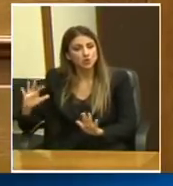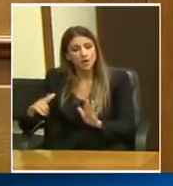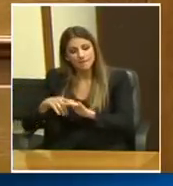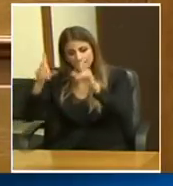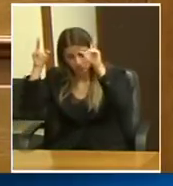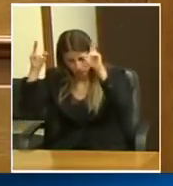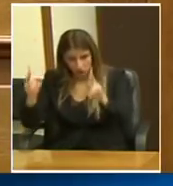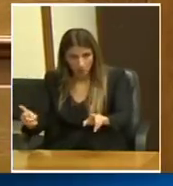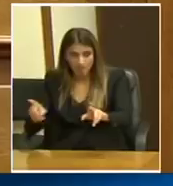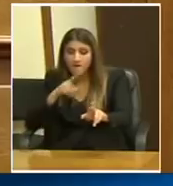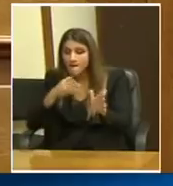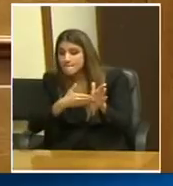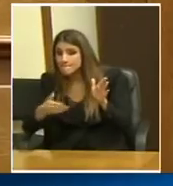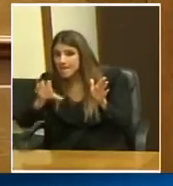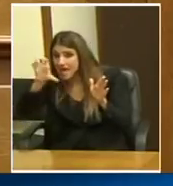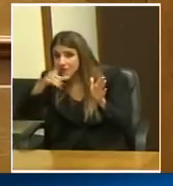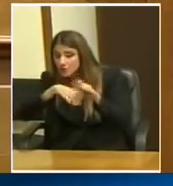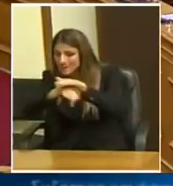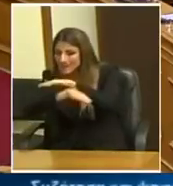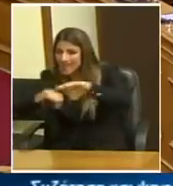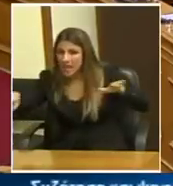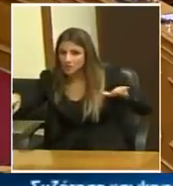σήμερα με αυτή τη συμφωνία. Σας ευχαριστώ πάρα πολύ.